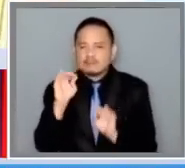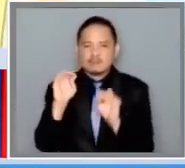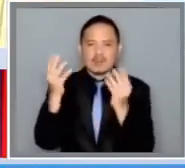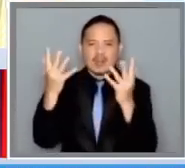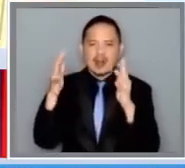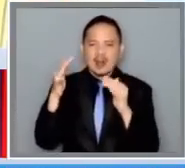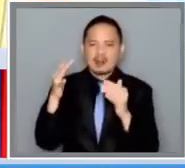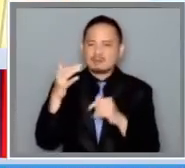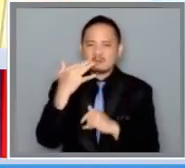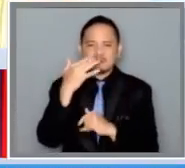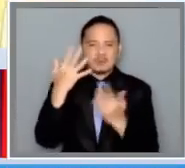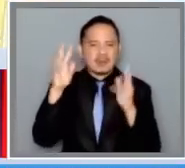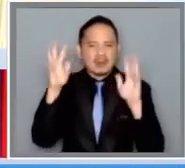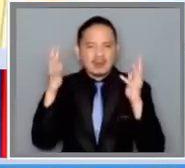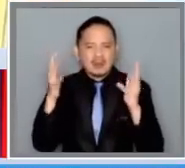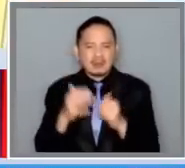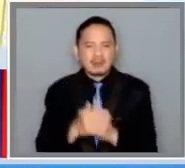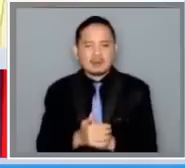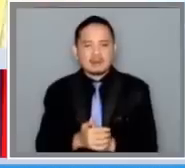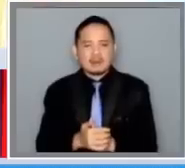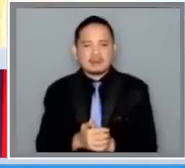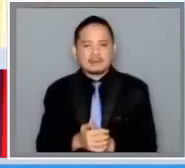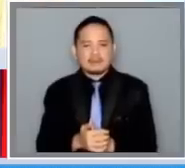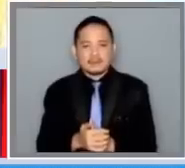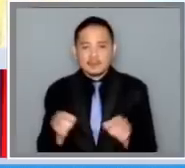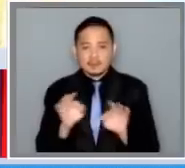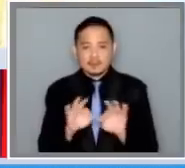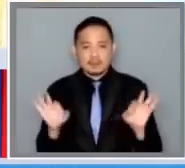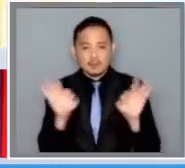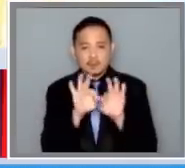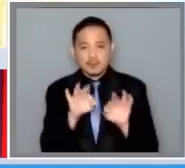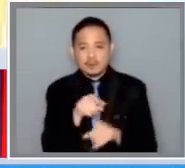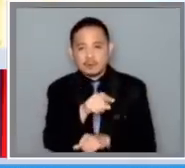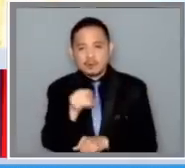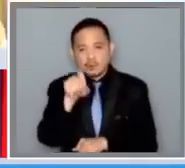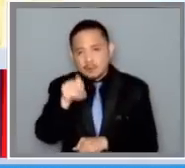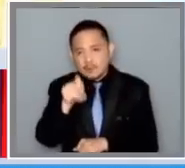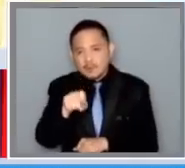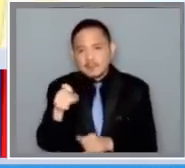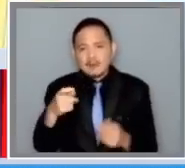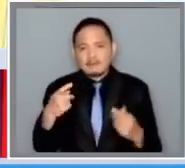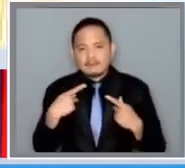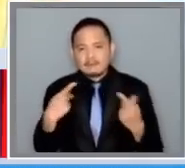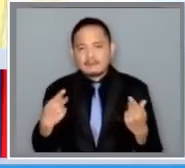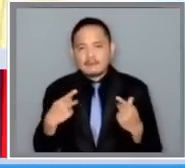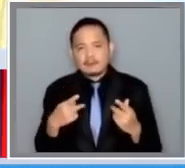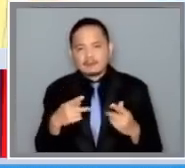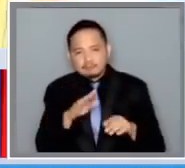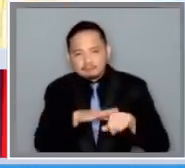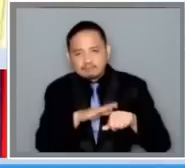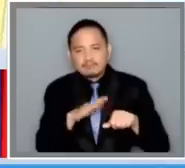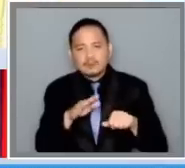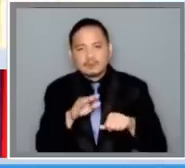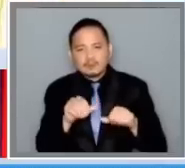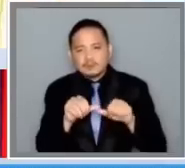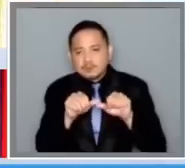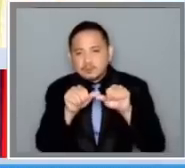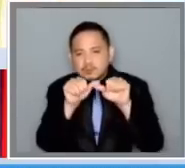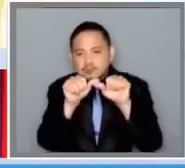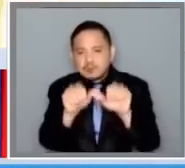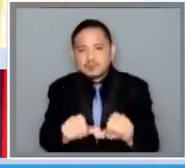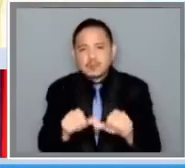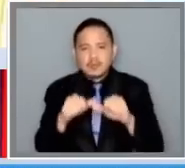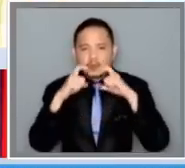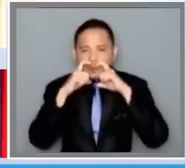kababayan natin ay importante pa rin ang mabigyan ng abiso na tuloy-tuloy pa rin ang pagsuot ng face mask,